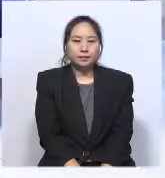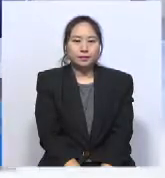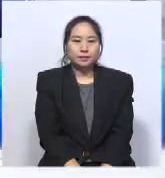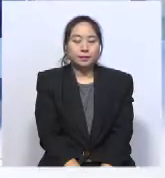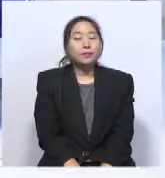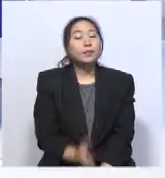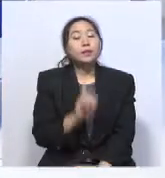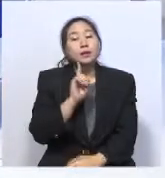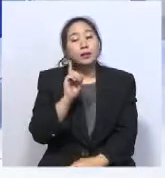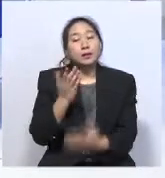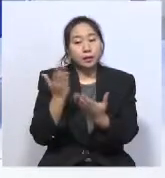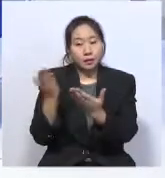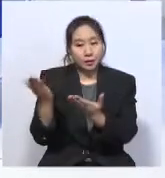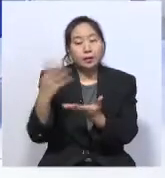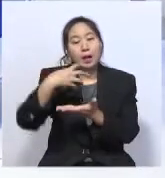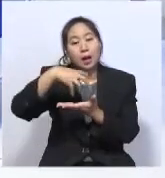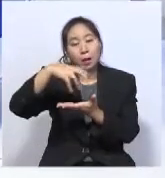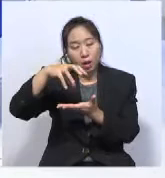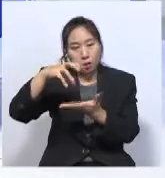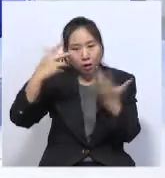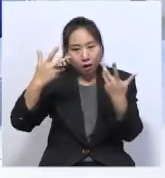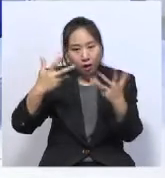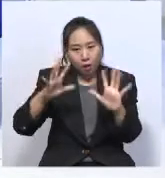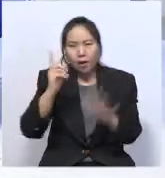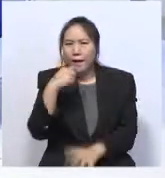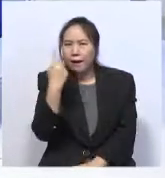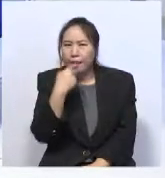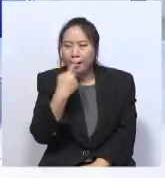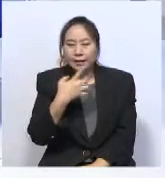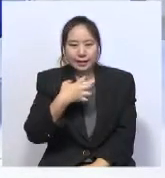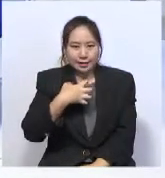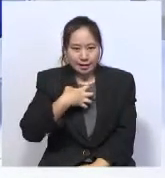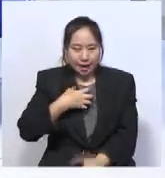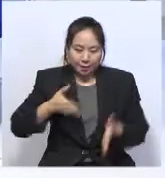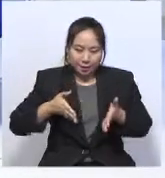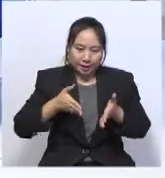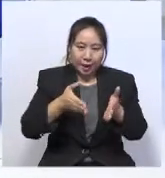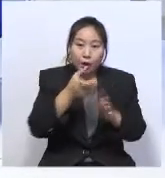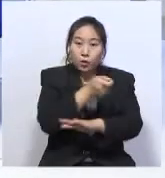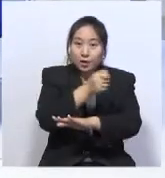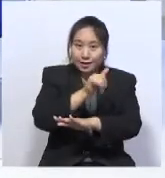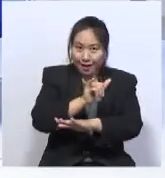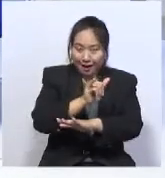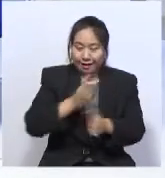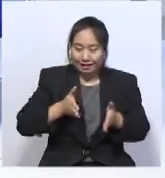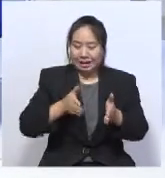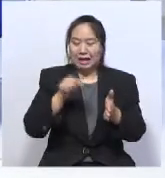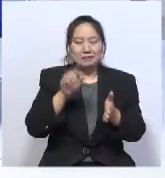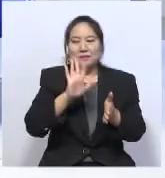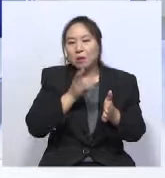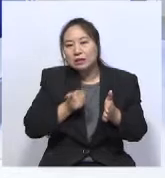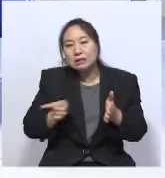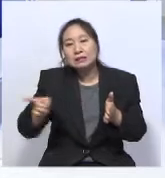คุณเสกสมก็คืออย่างที่คุณเสกสมบอกไปตั้งแต่ตอนแรกนะว่าใครที่จะไปทางพระนครศรีอยุธยาอาจจะต้องเลี่ยงเส้นทางนิดนึง